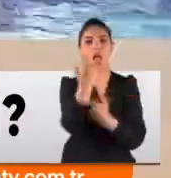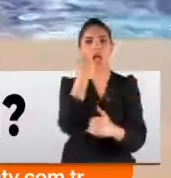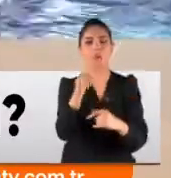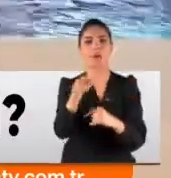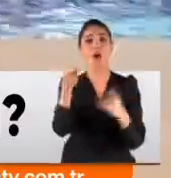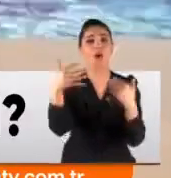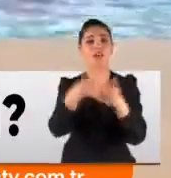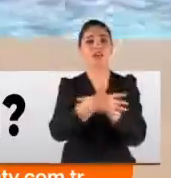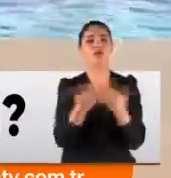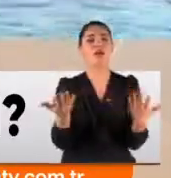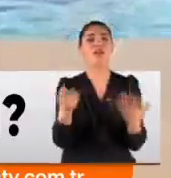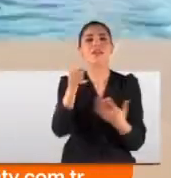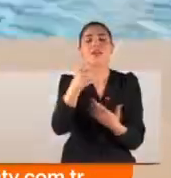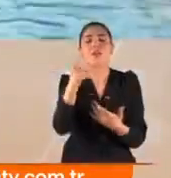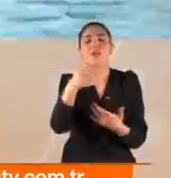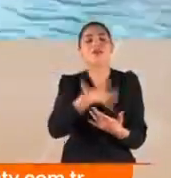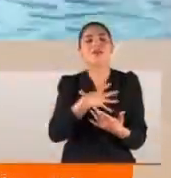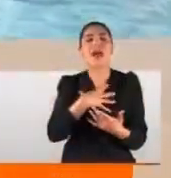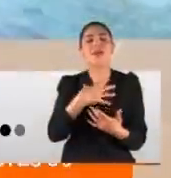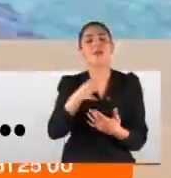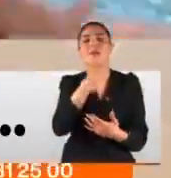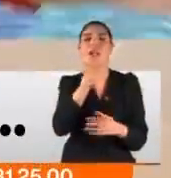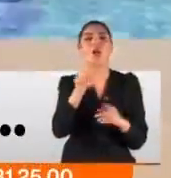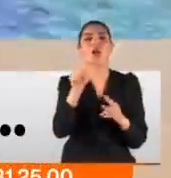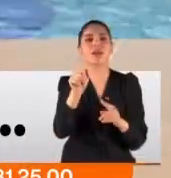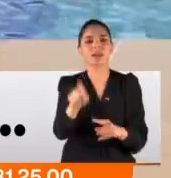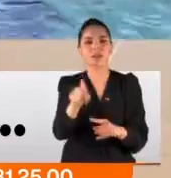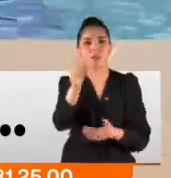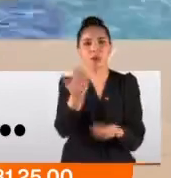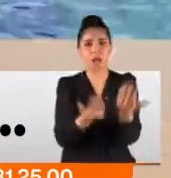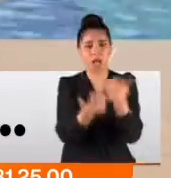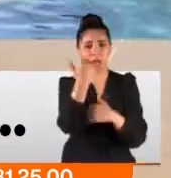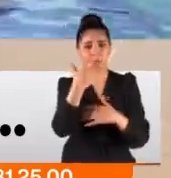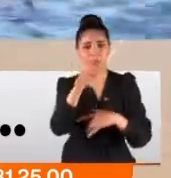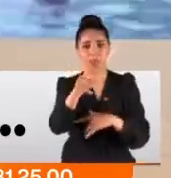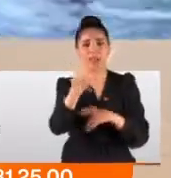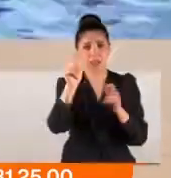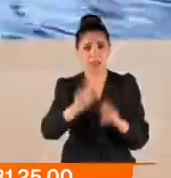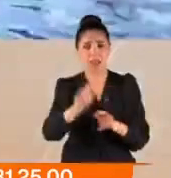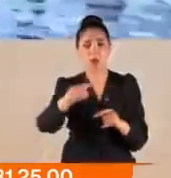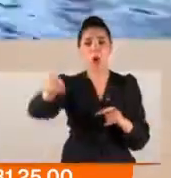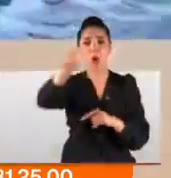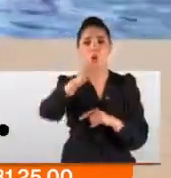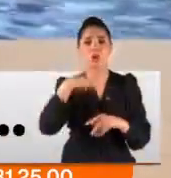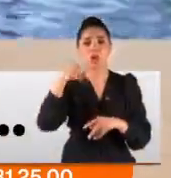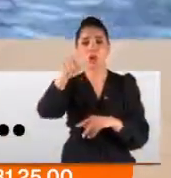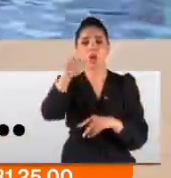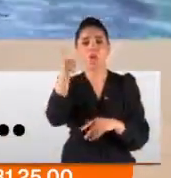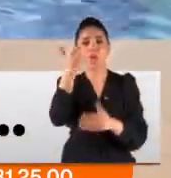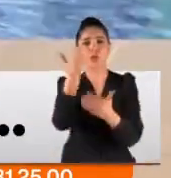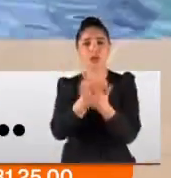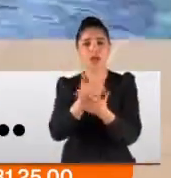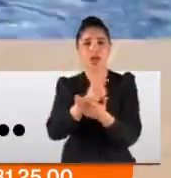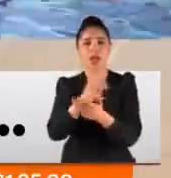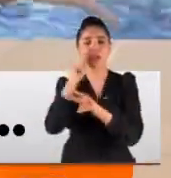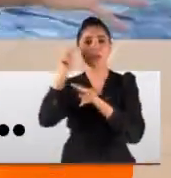gece. Sanki yaşayacaklarını biliyormuş gibiydiler. İşte bu abdesti alırken burada onların o görüntülere yaslayan